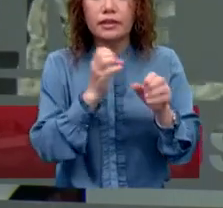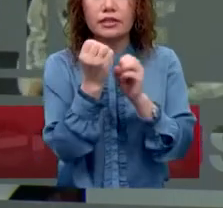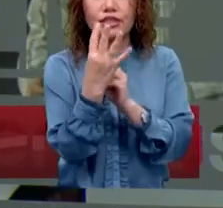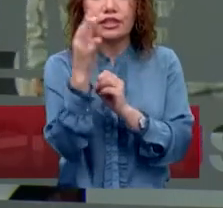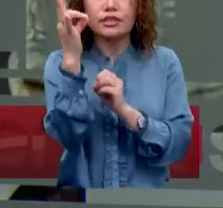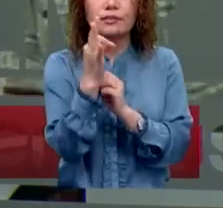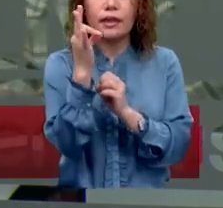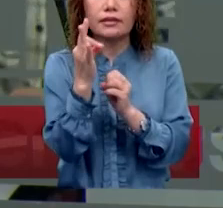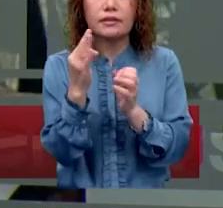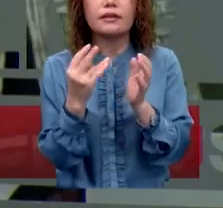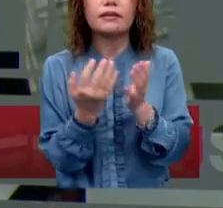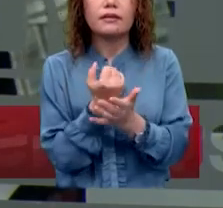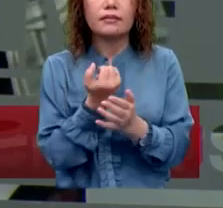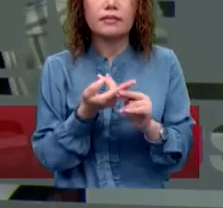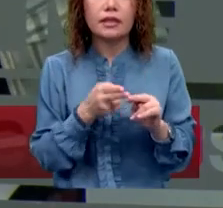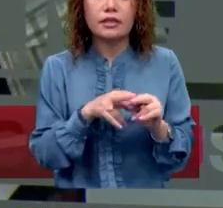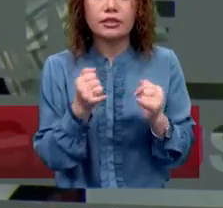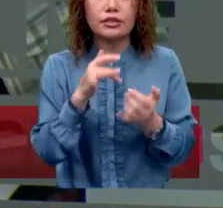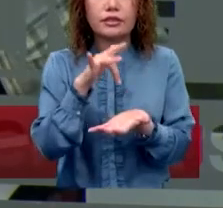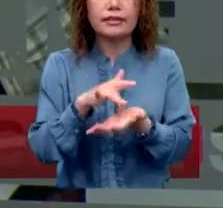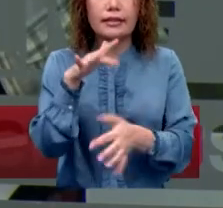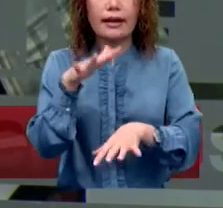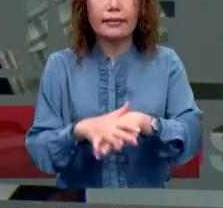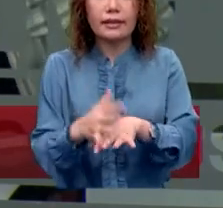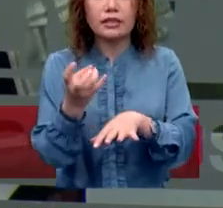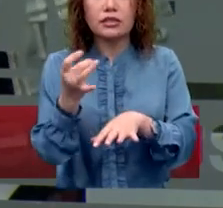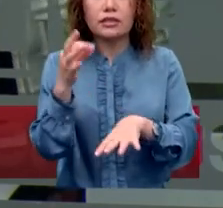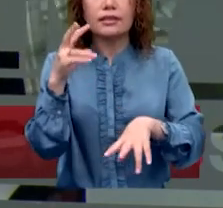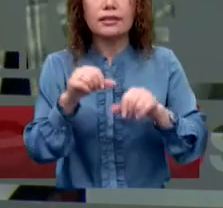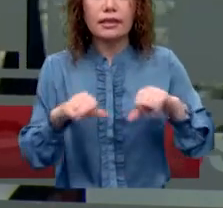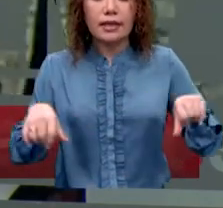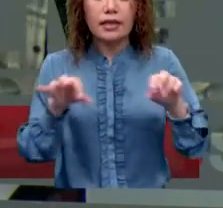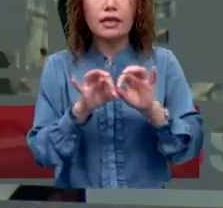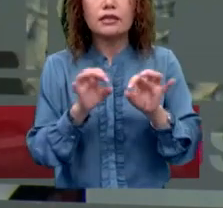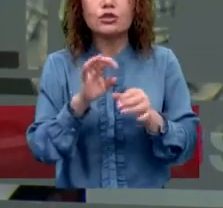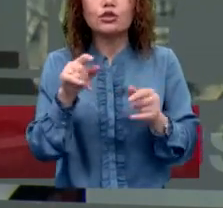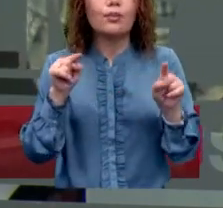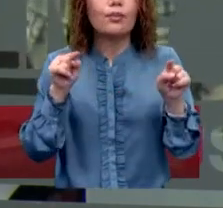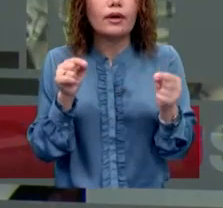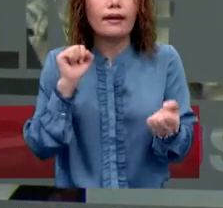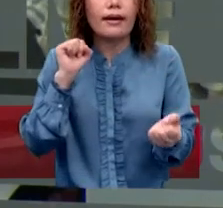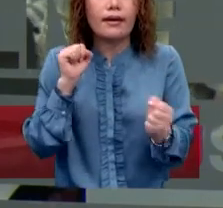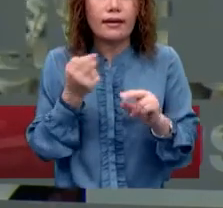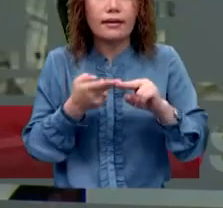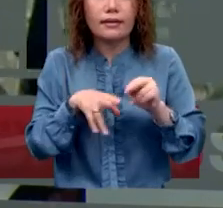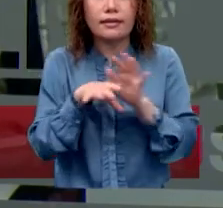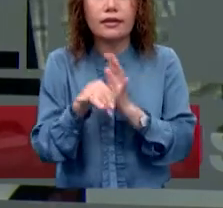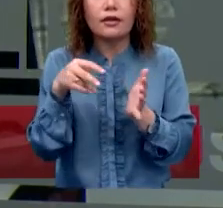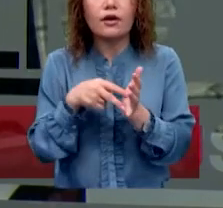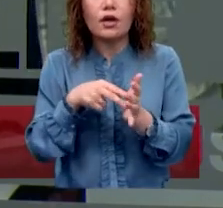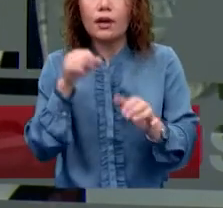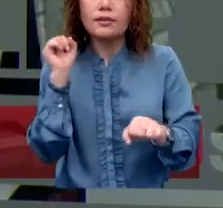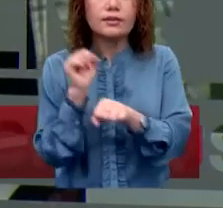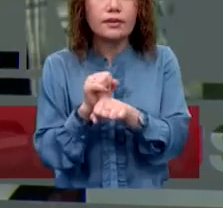жетті. Орталық банктың бұдан басқа амалы қалмады, дейді сарапшылар. Сонымен қыспақ қалған қымбатшылықты базалық ставка тоқтата ала